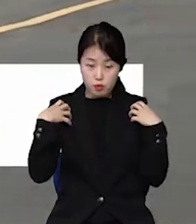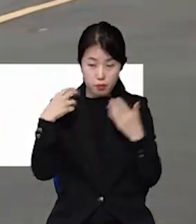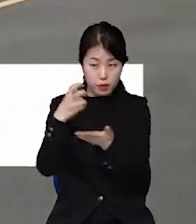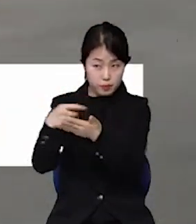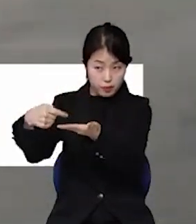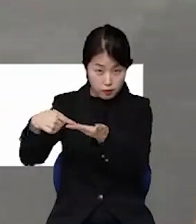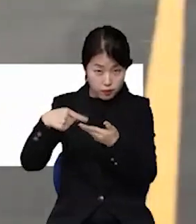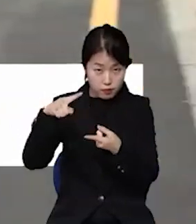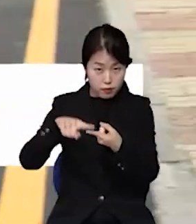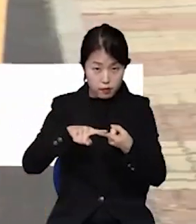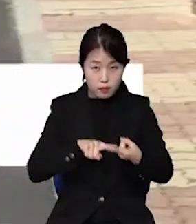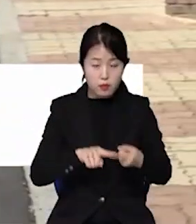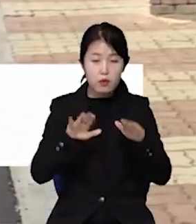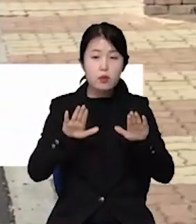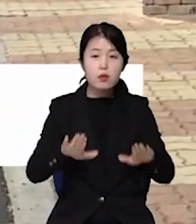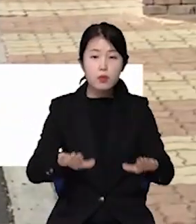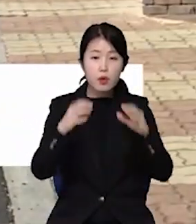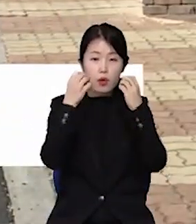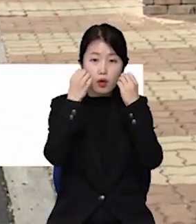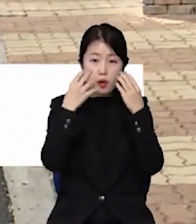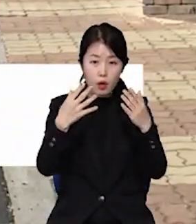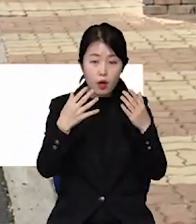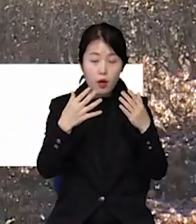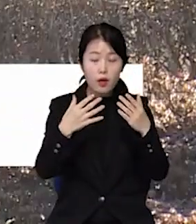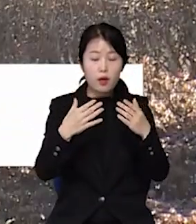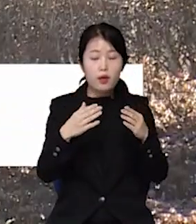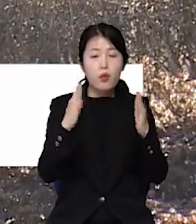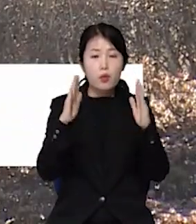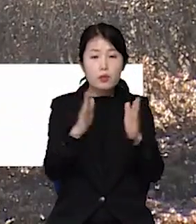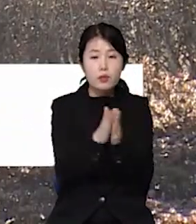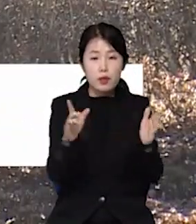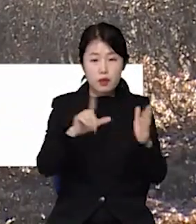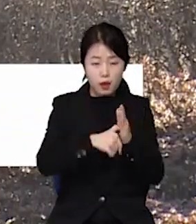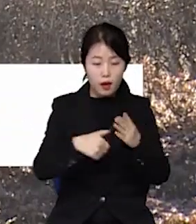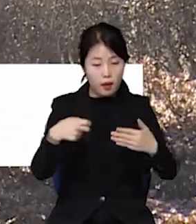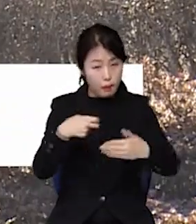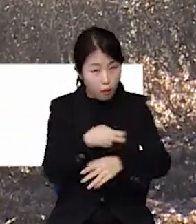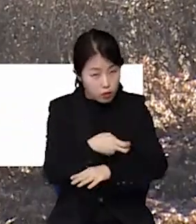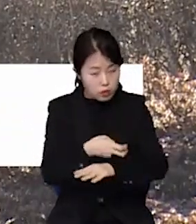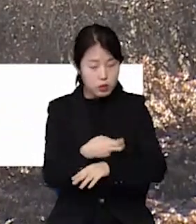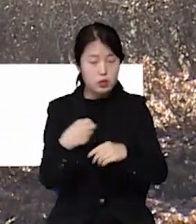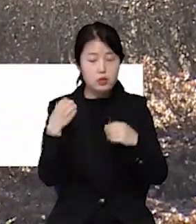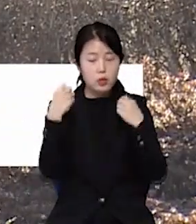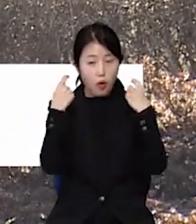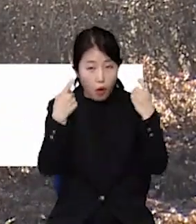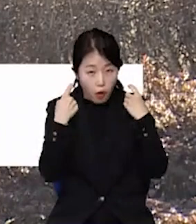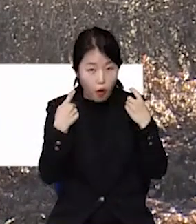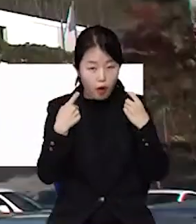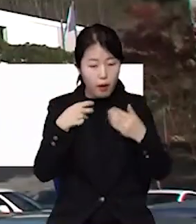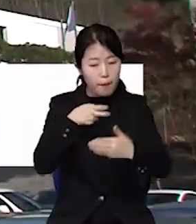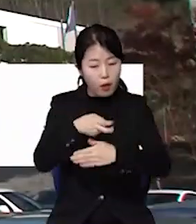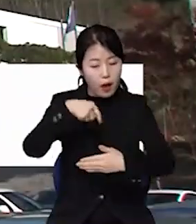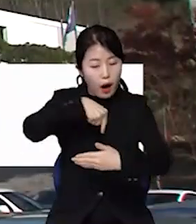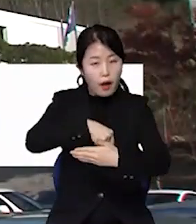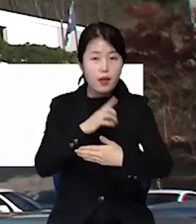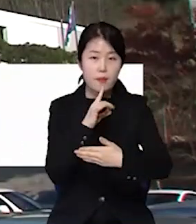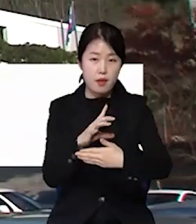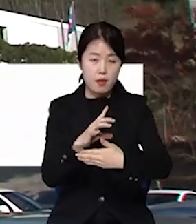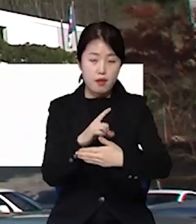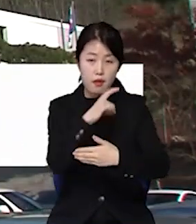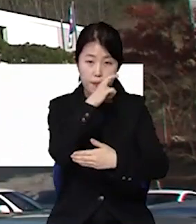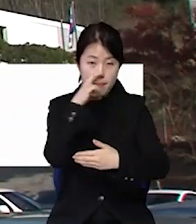따라 새 학기부터는 발열 검사를 폐지하고 통학 차량과 체험, 수학여행 차량 안 등을 제외한